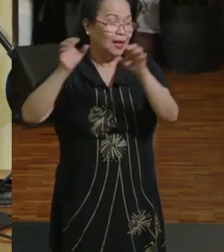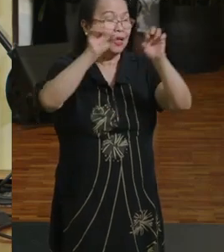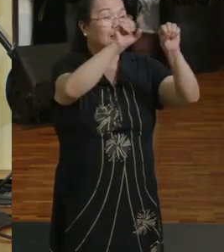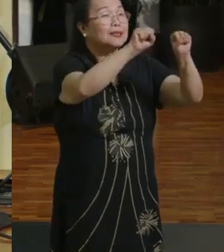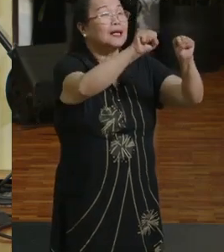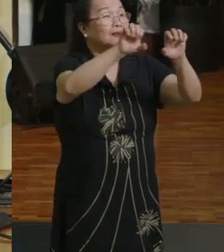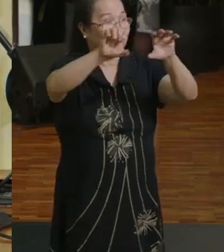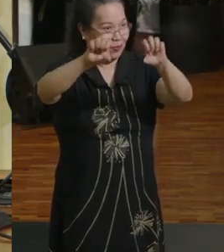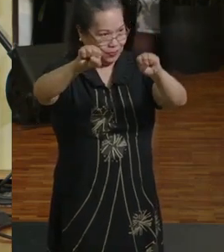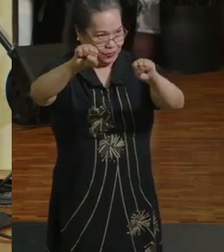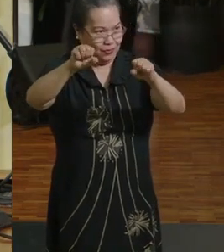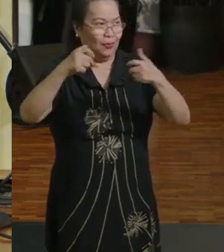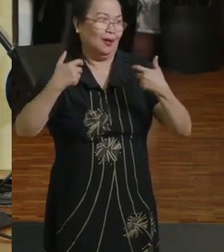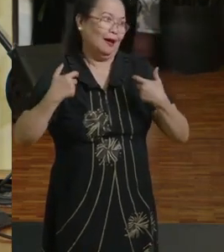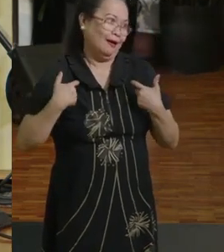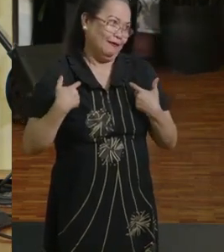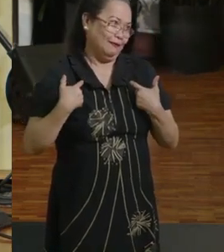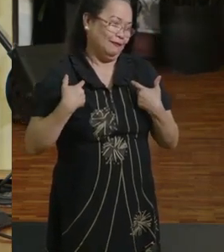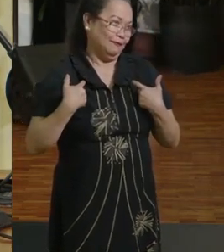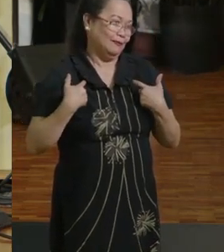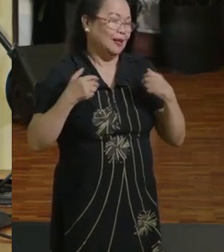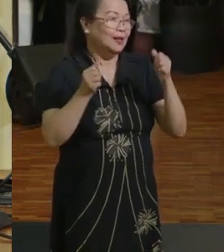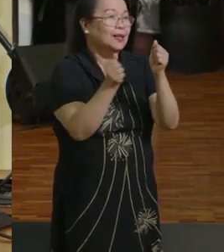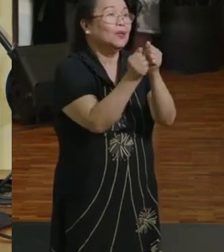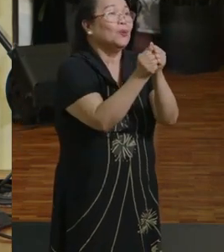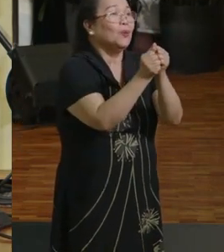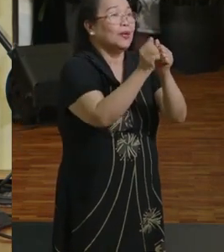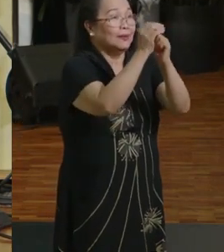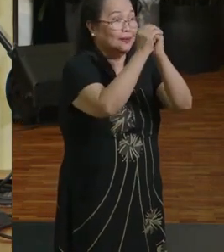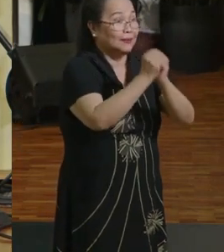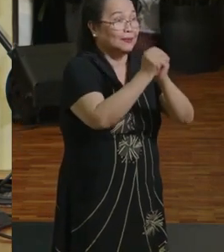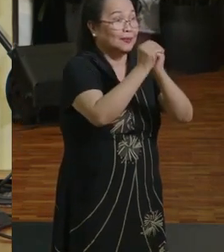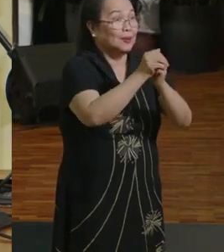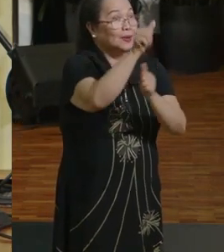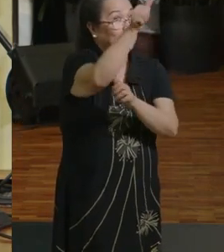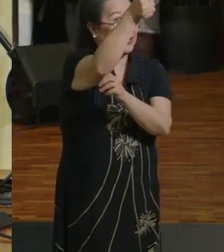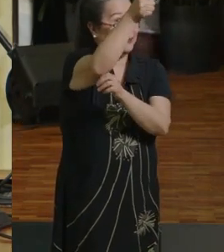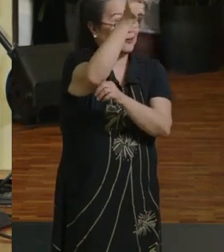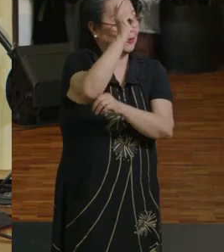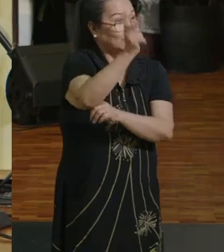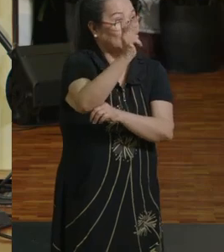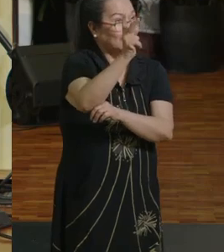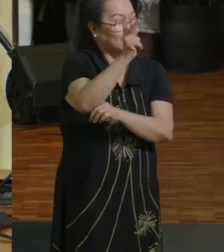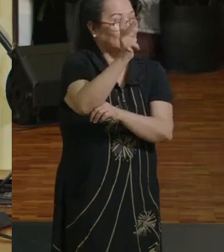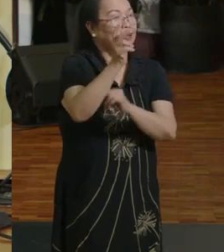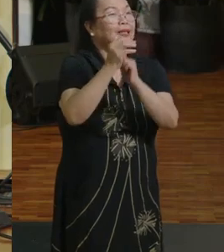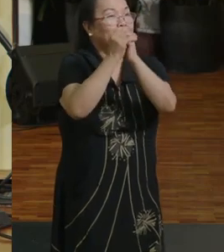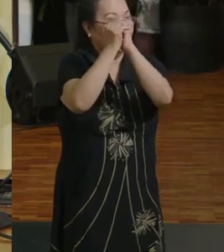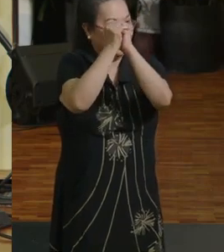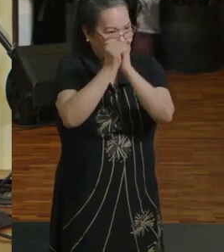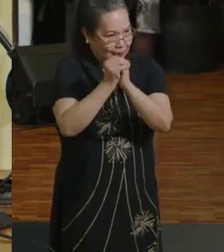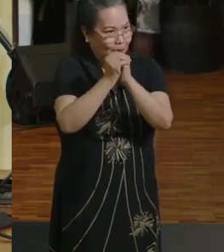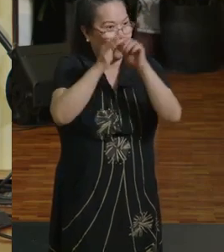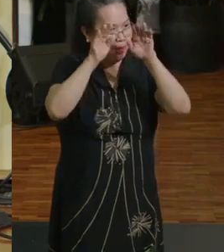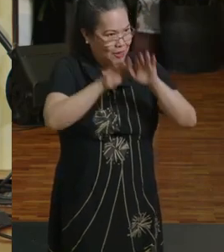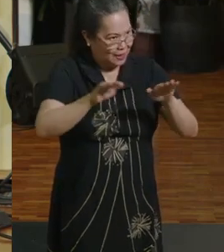School. Kasama siya sa worship service ng 10:30. Kasama ng aking mga